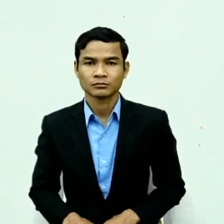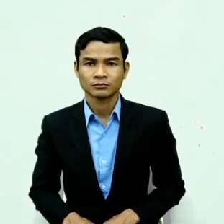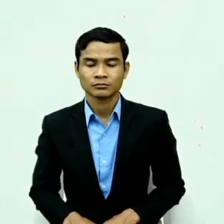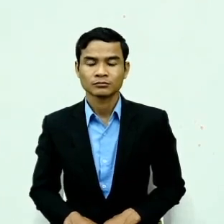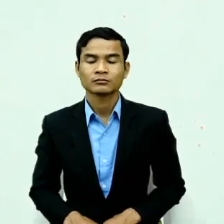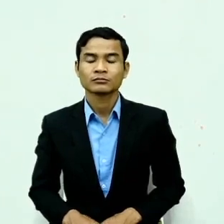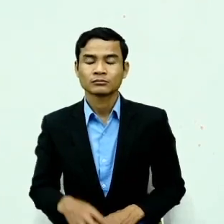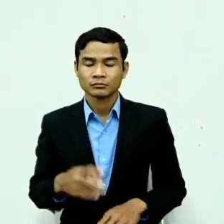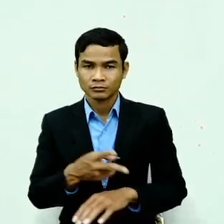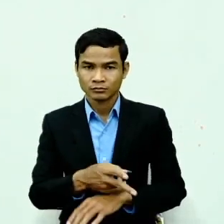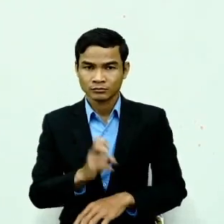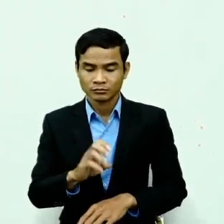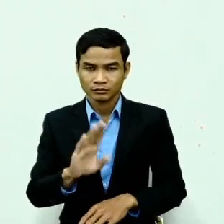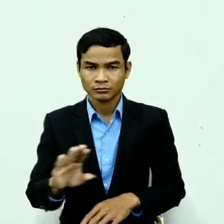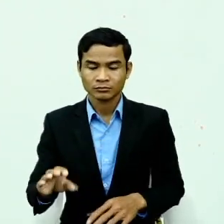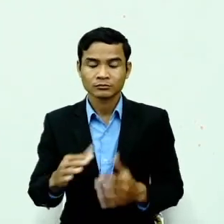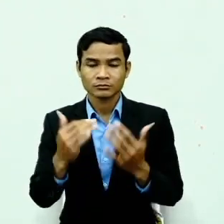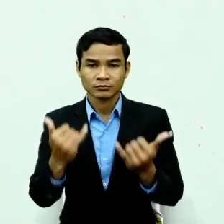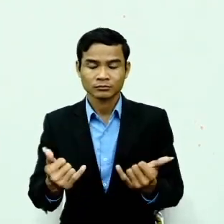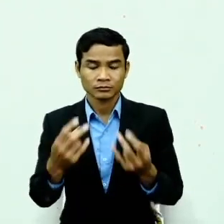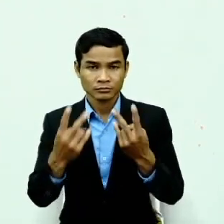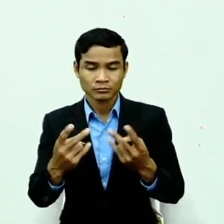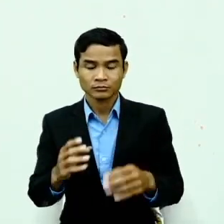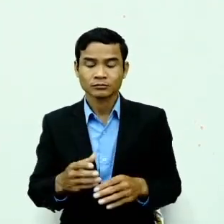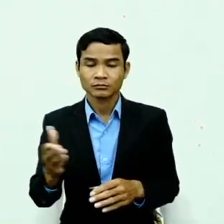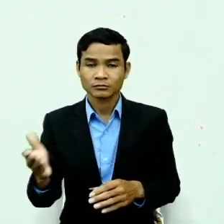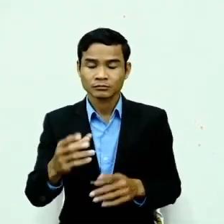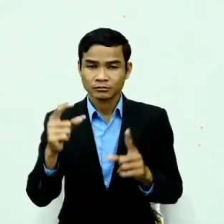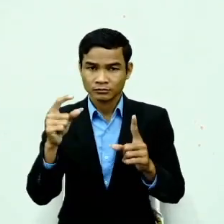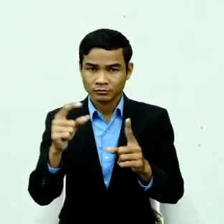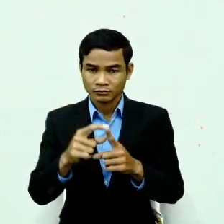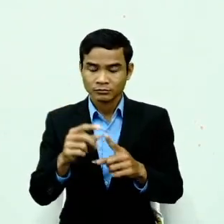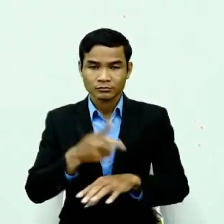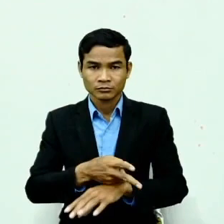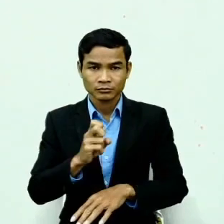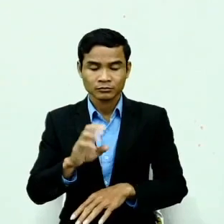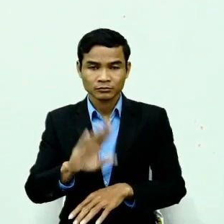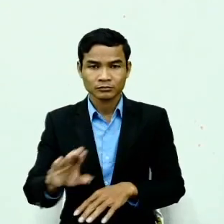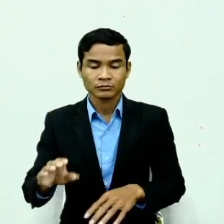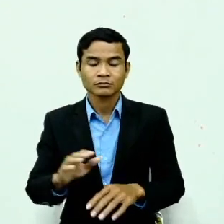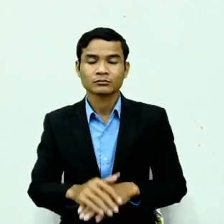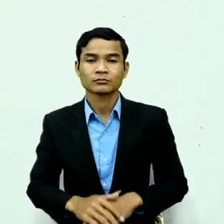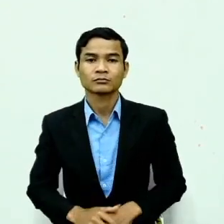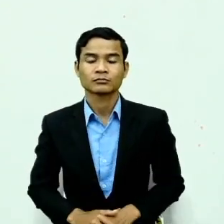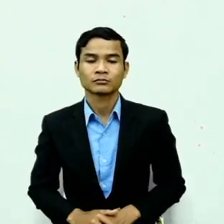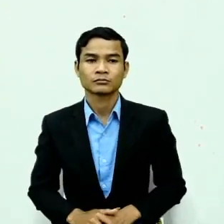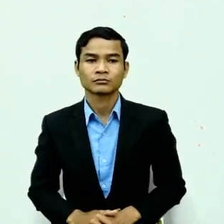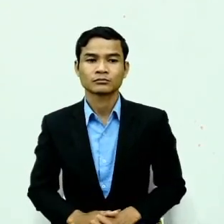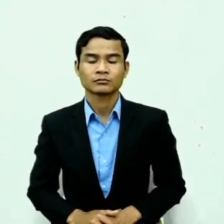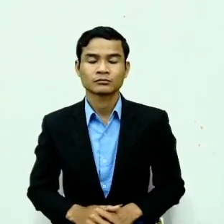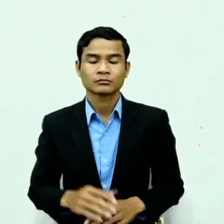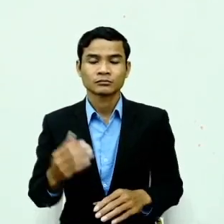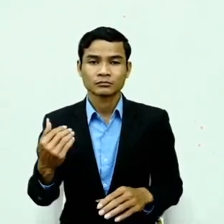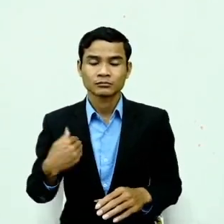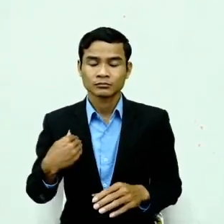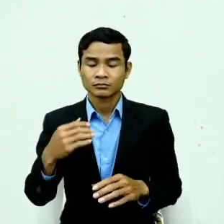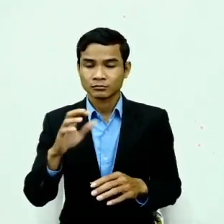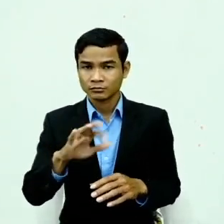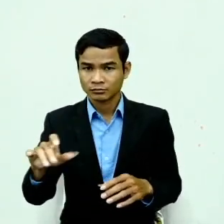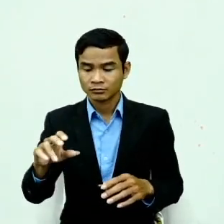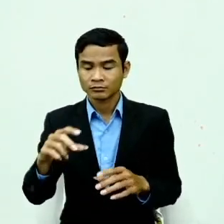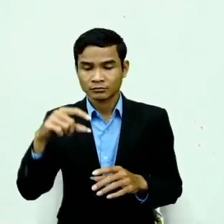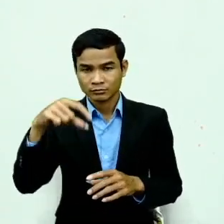cầm chảy chả ai là cùng tìm tuần đó con chả bịa cầm chảy chả cầm chảy miên tuổi xó